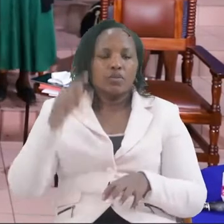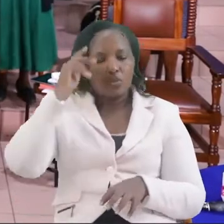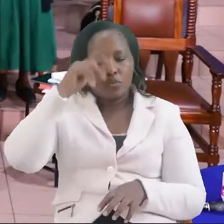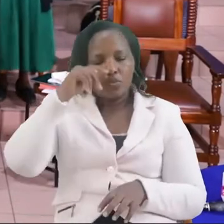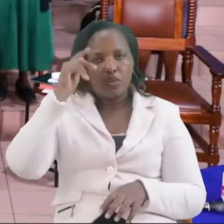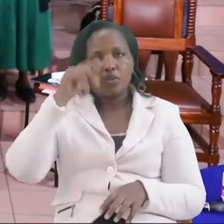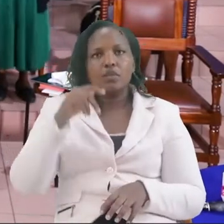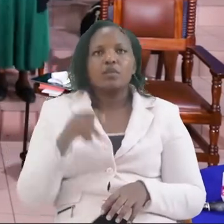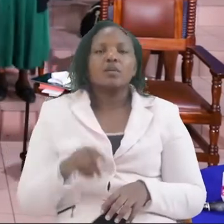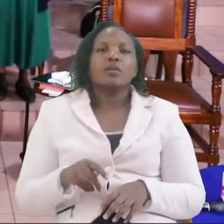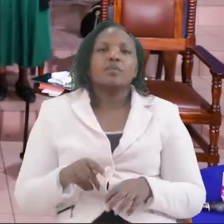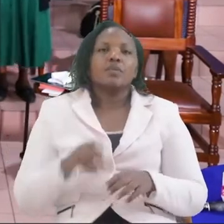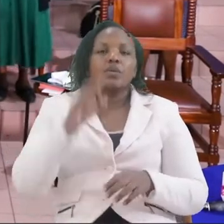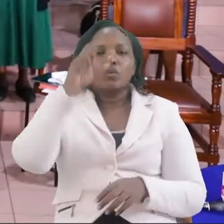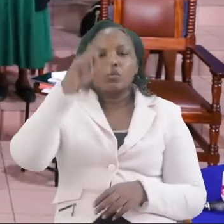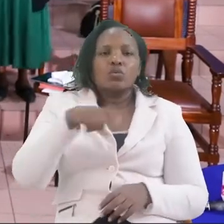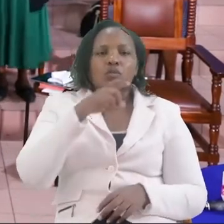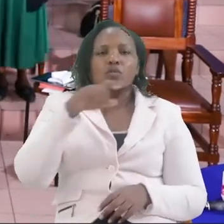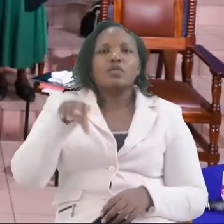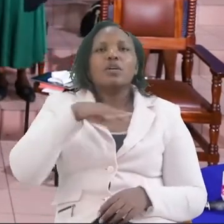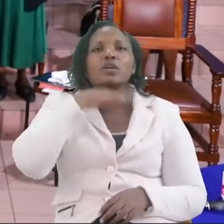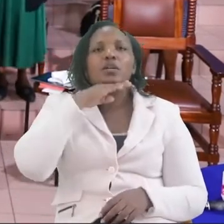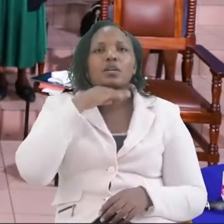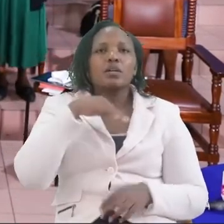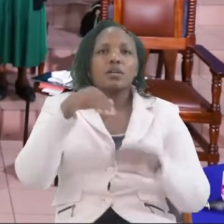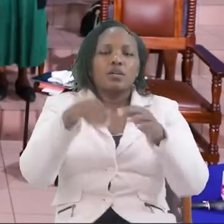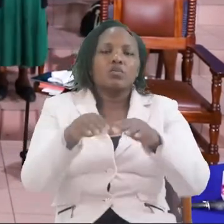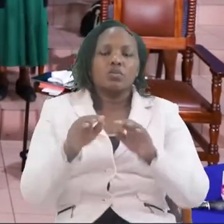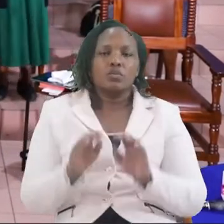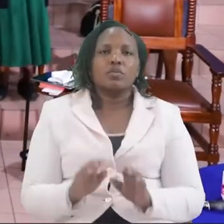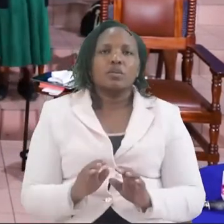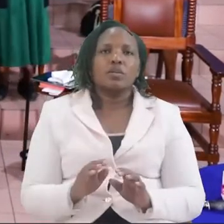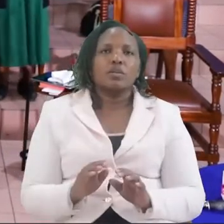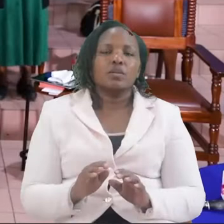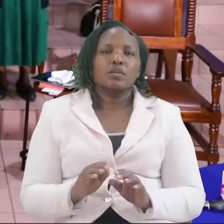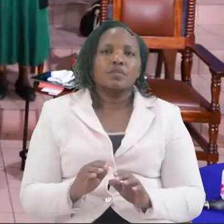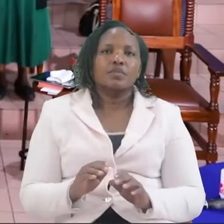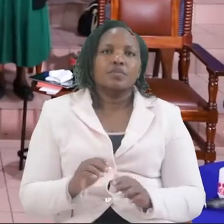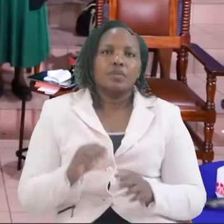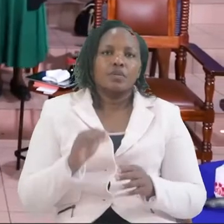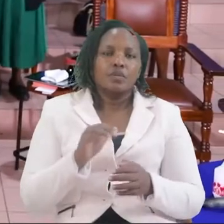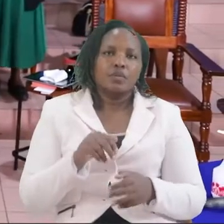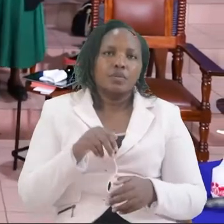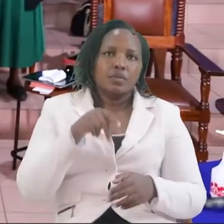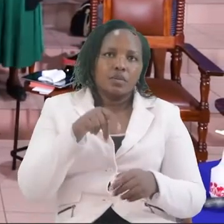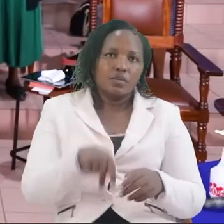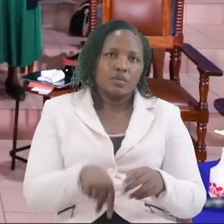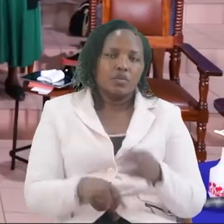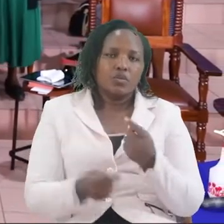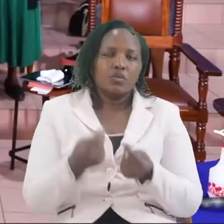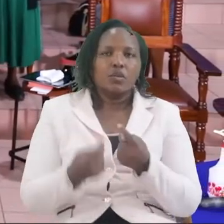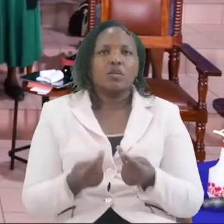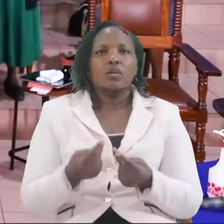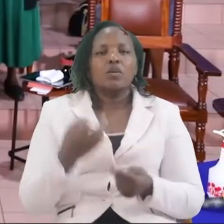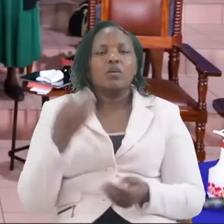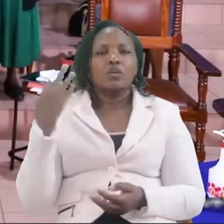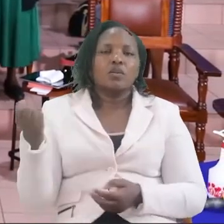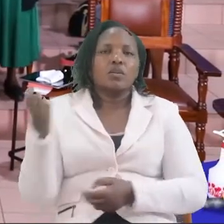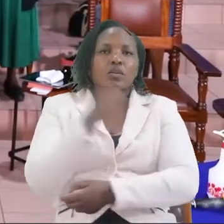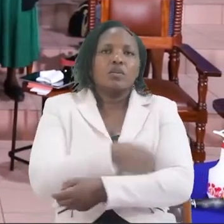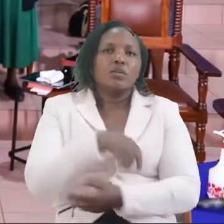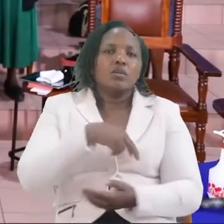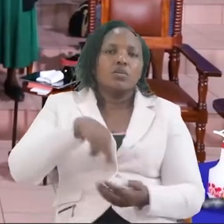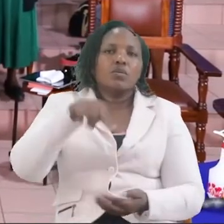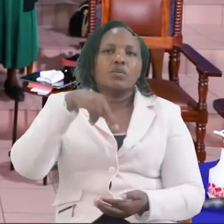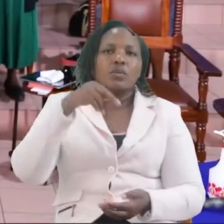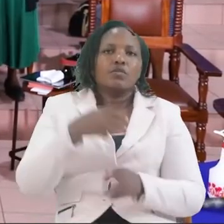akateswa zamani za Pontio Pilato, akasurubiwa, akafa, akazikwa, akashuka kuzimu, siku